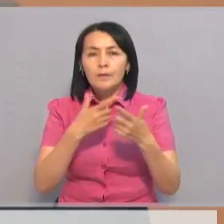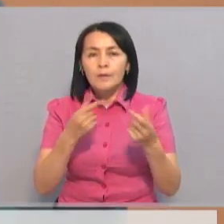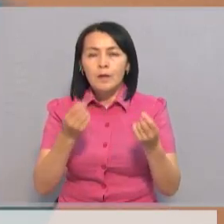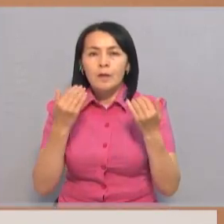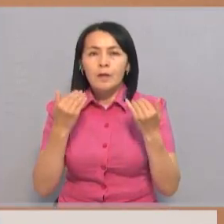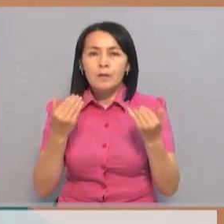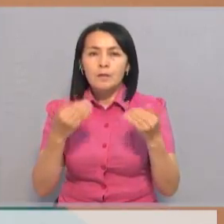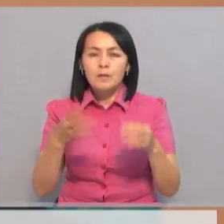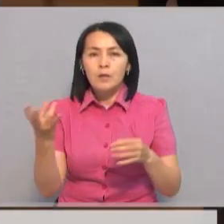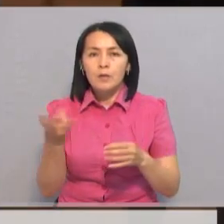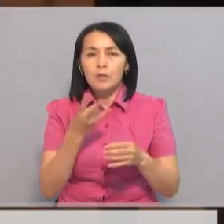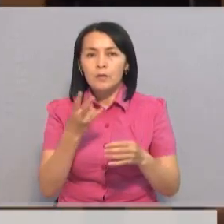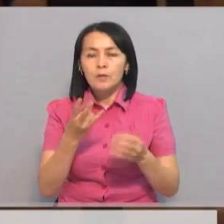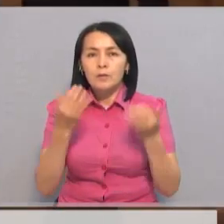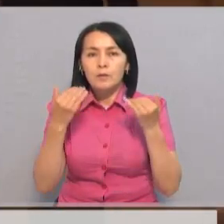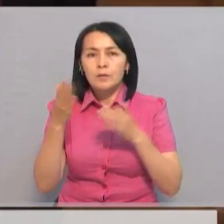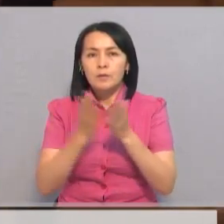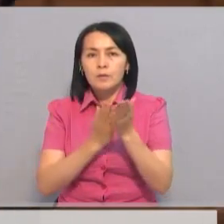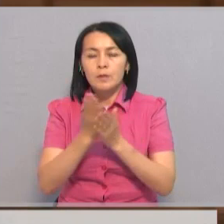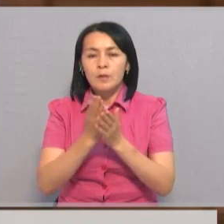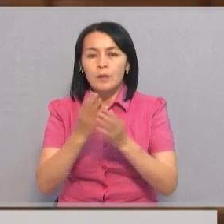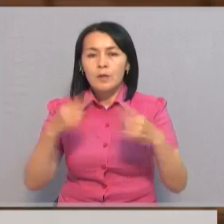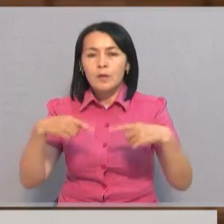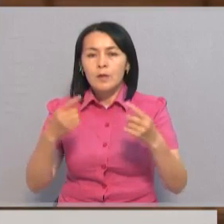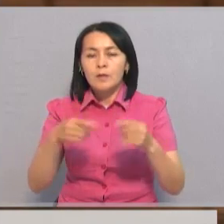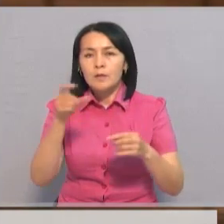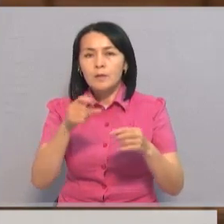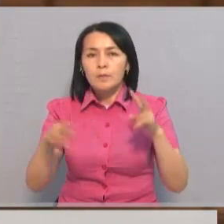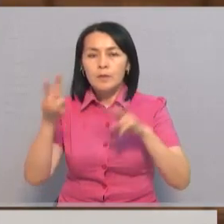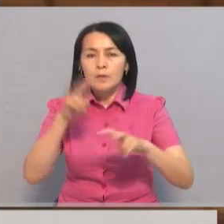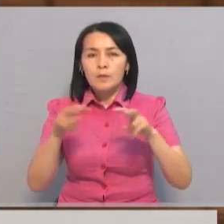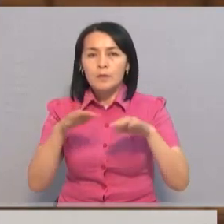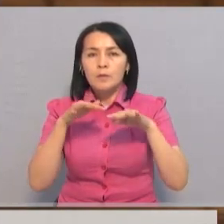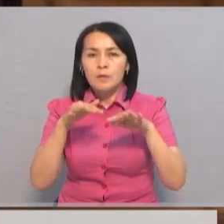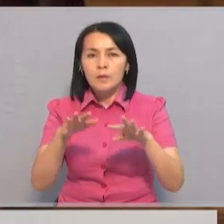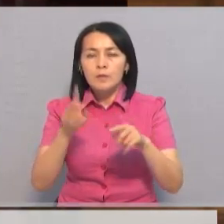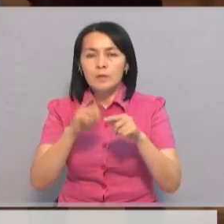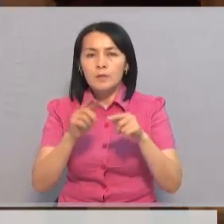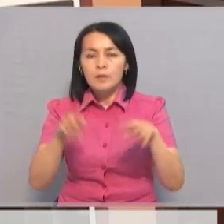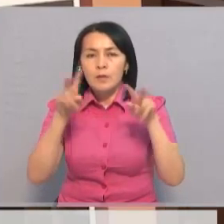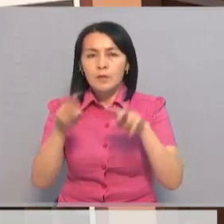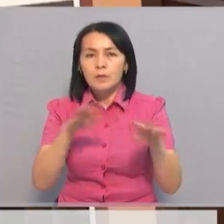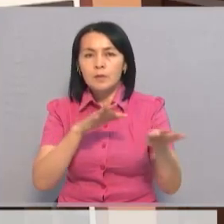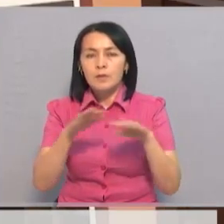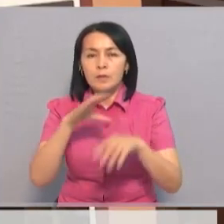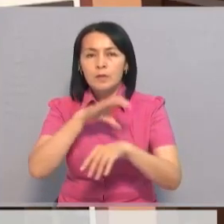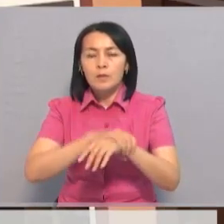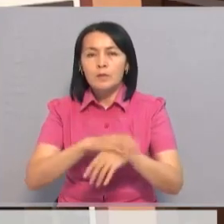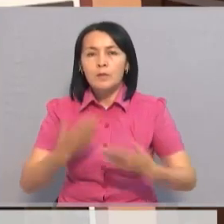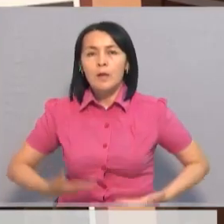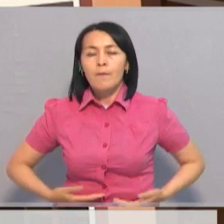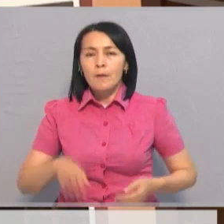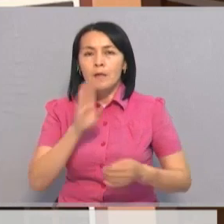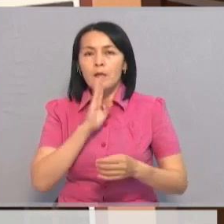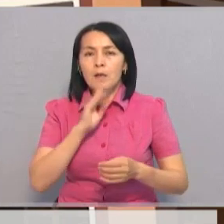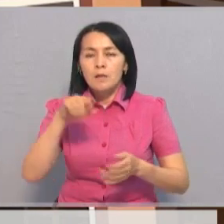порядка приняли необходимые меры, направленные на установление подозреваемого. В результате оперативно-розыскных мероприятий задержали местную